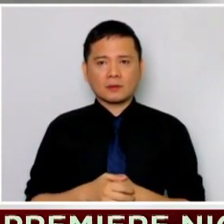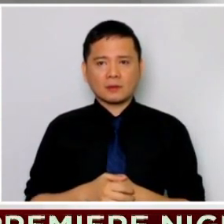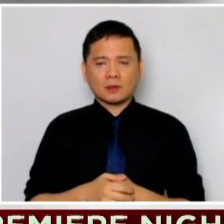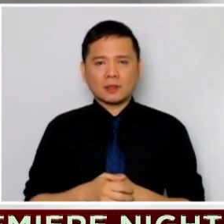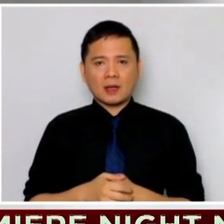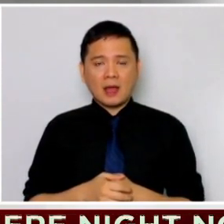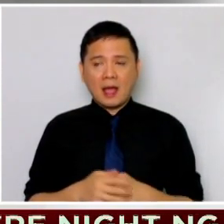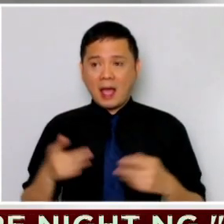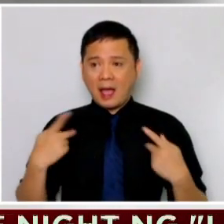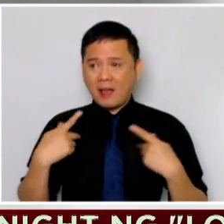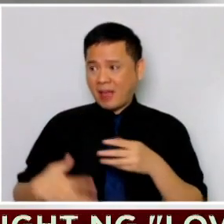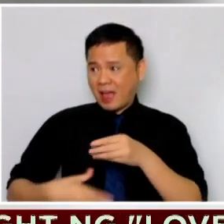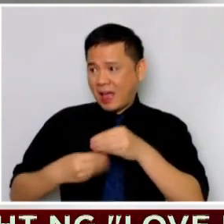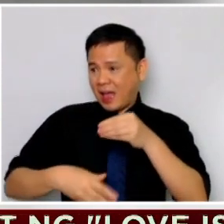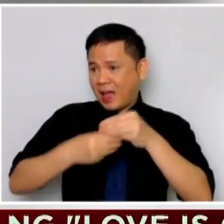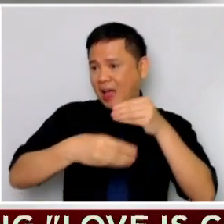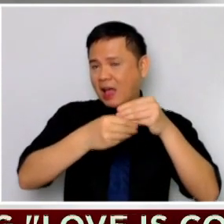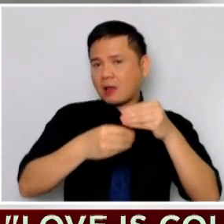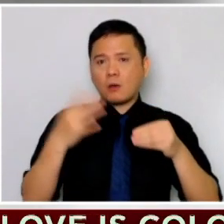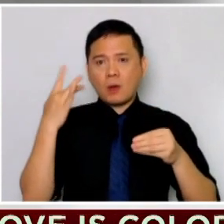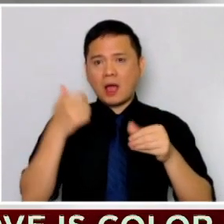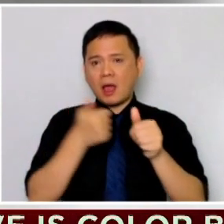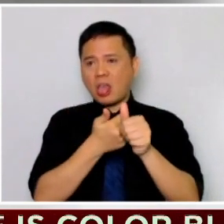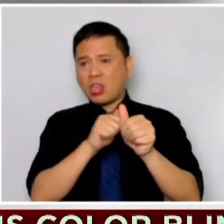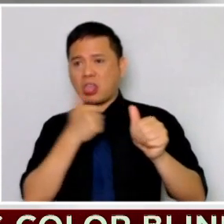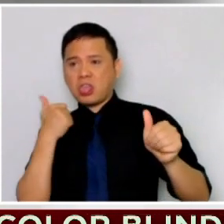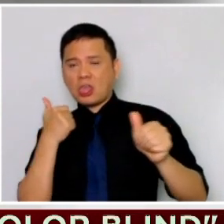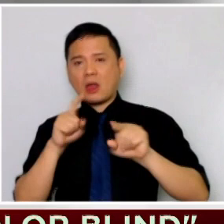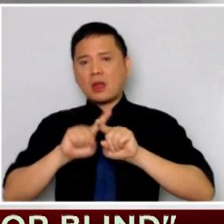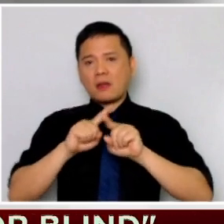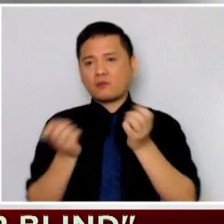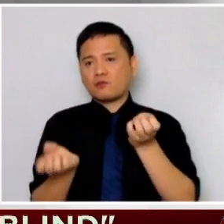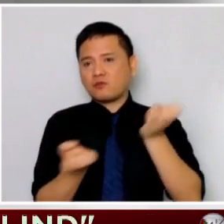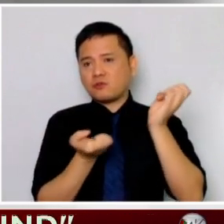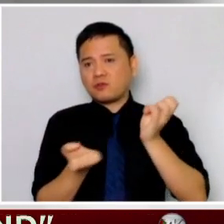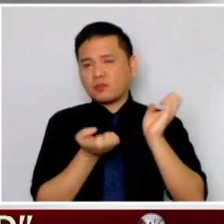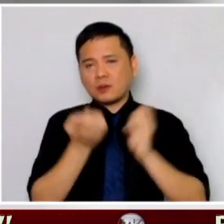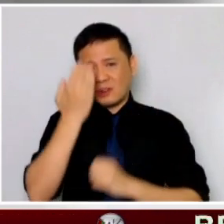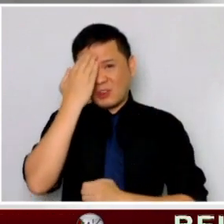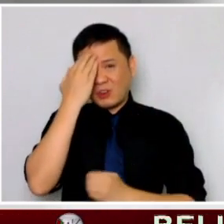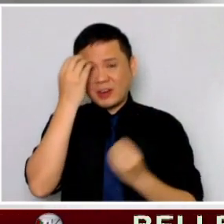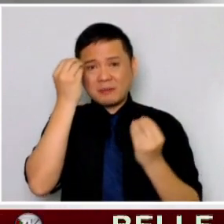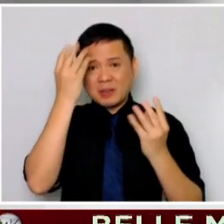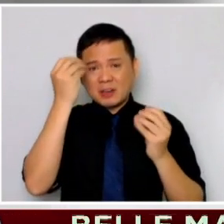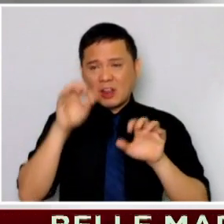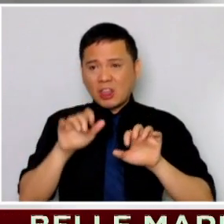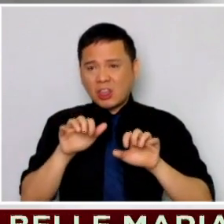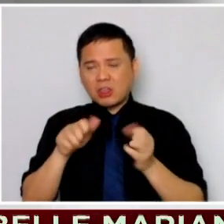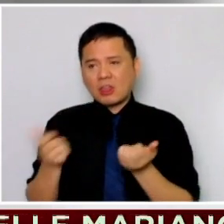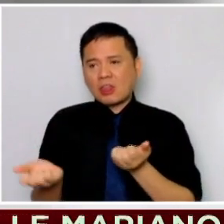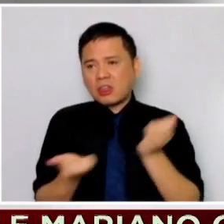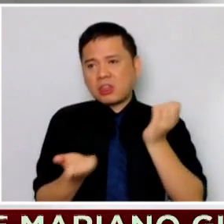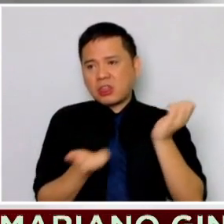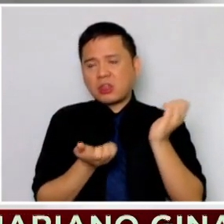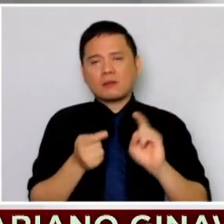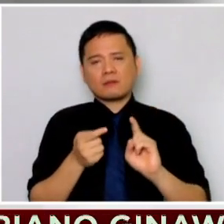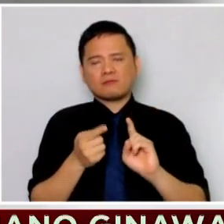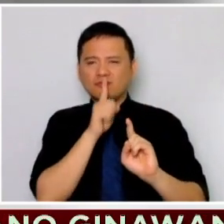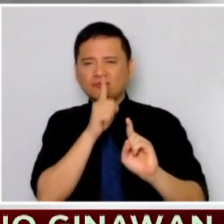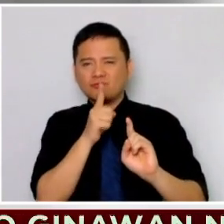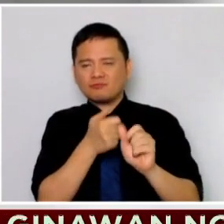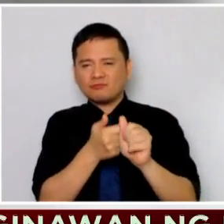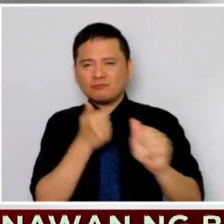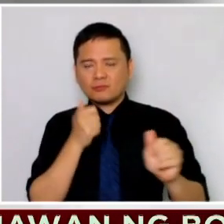Disyembre dahil nahuli sa encoding ang death information ng COVID kaya. Samantala, mahigit 800